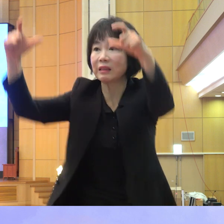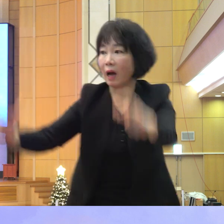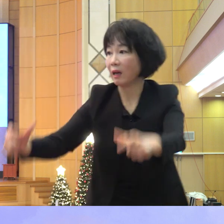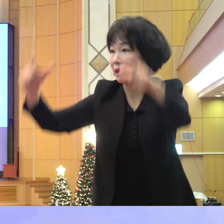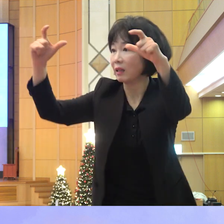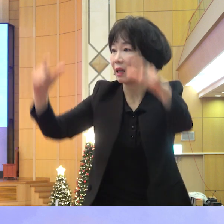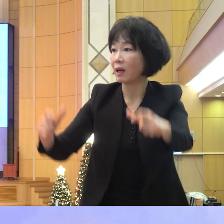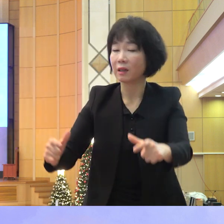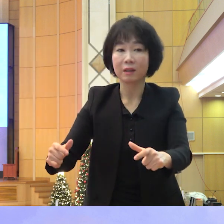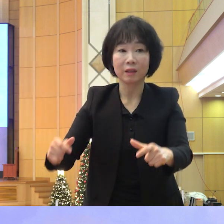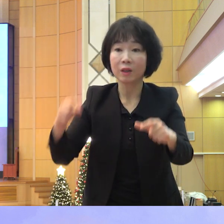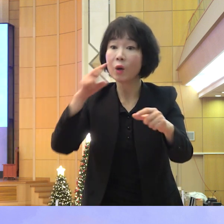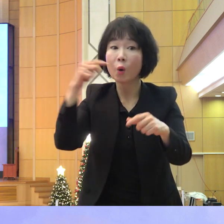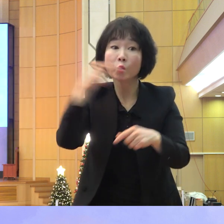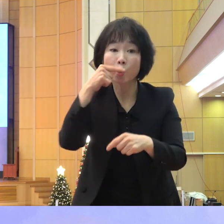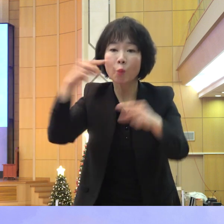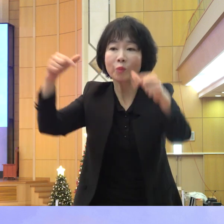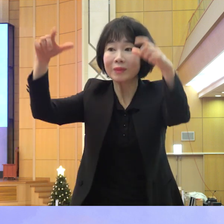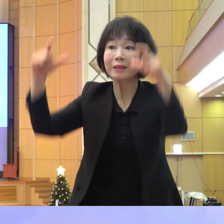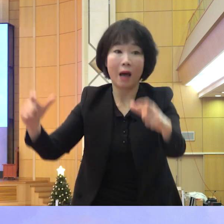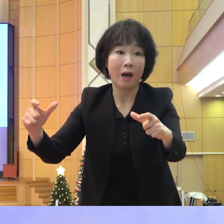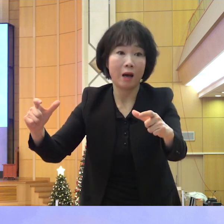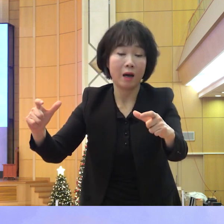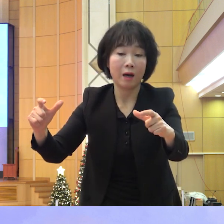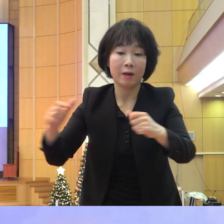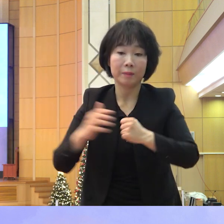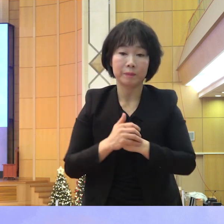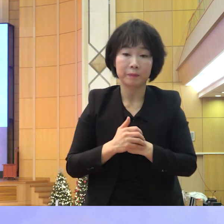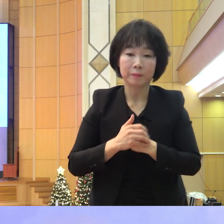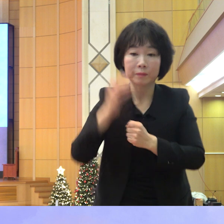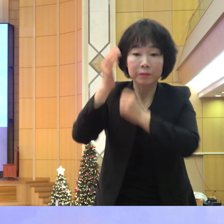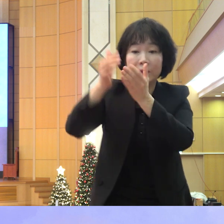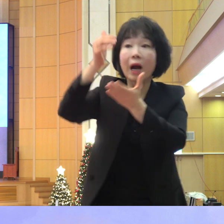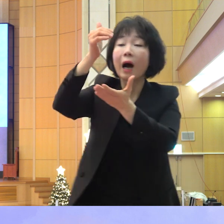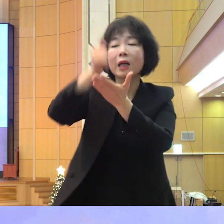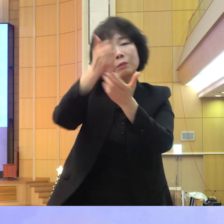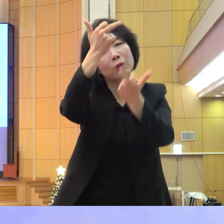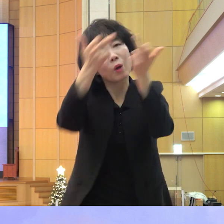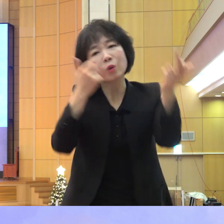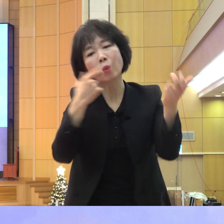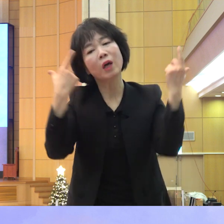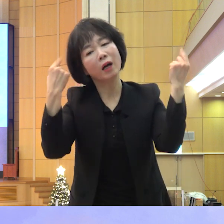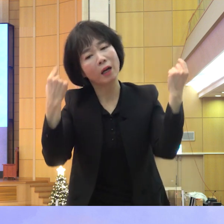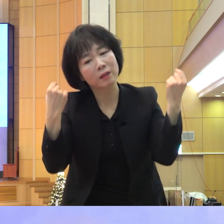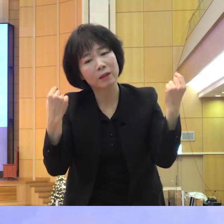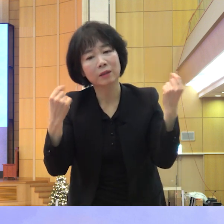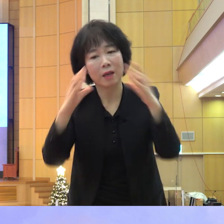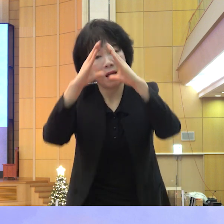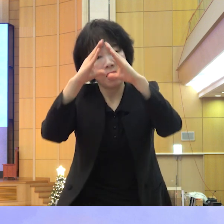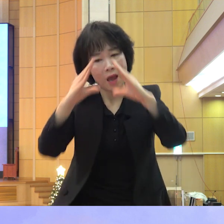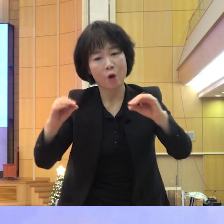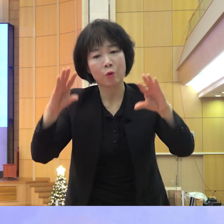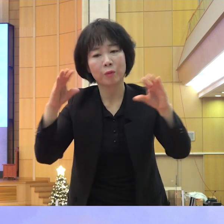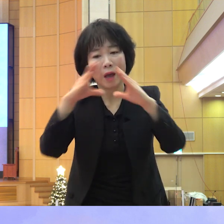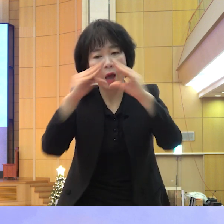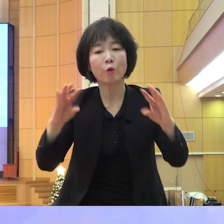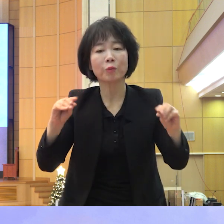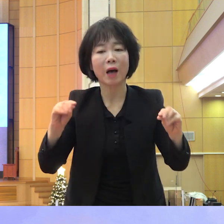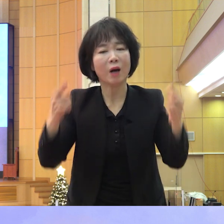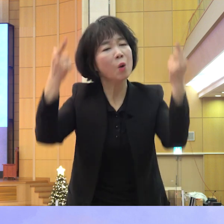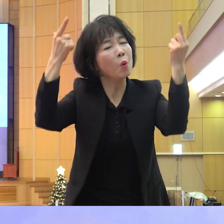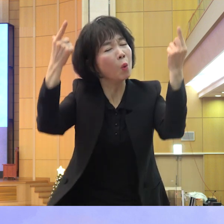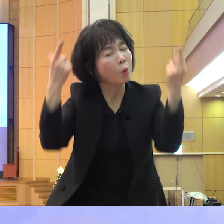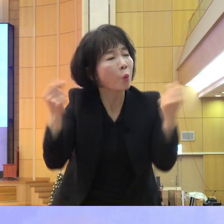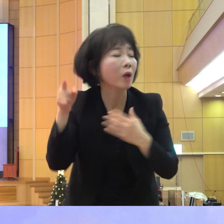고모라 심판하기 전이었기 때문에 여호와의 동산, 이 말은 에덴 동산 같이, 여호와의 동산 같고 애굽